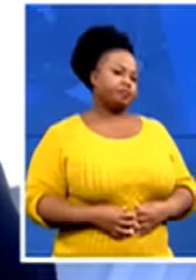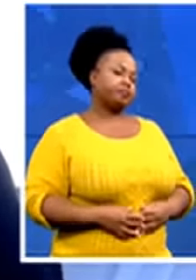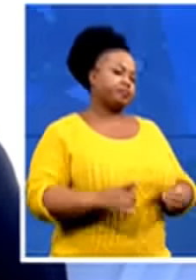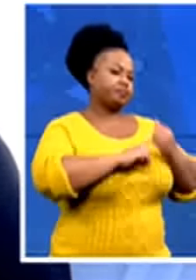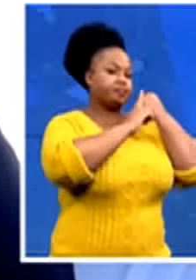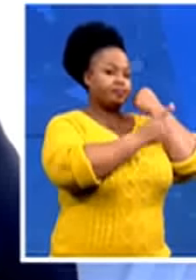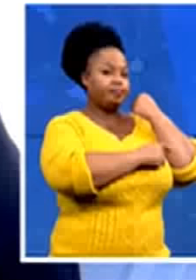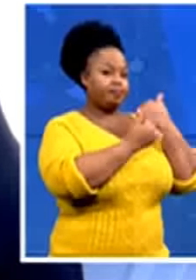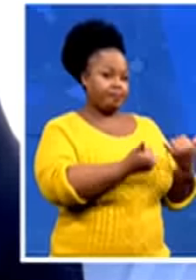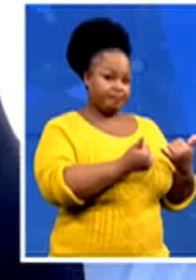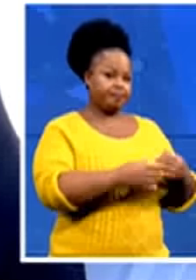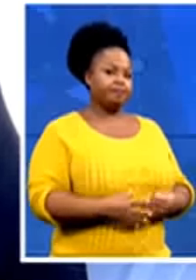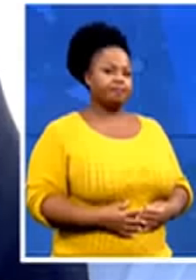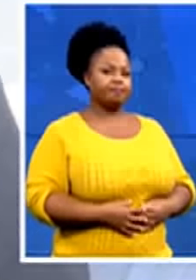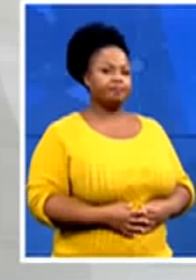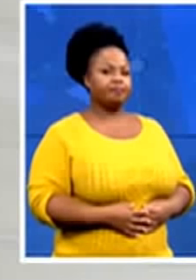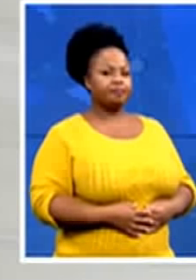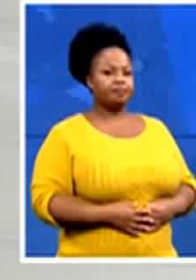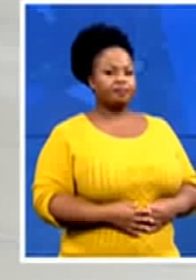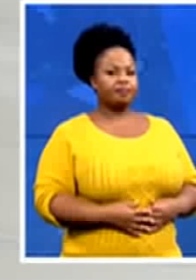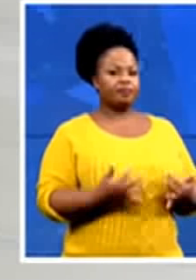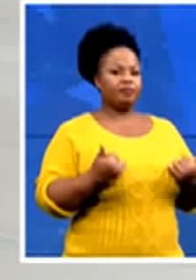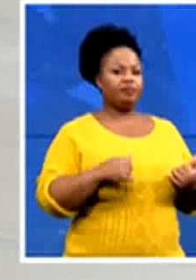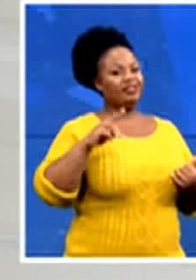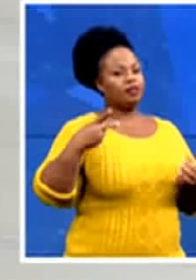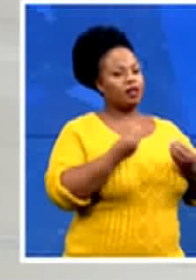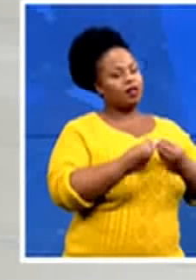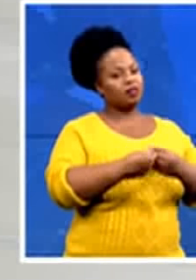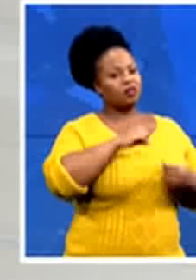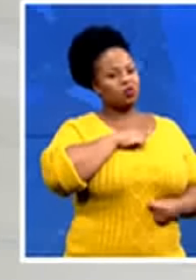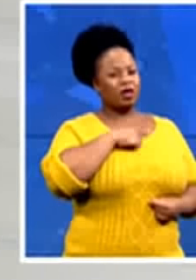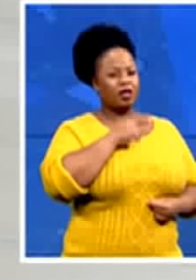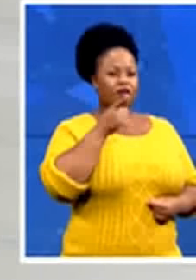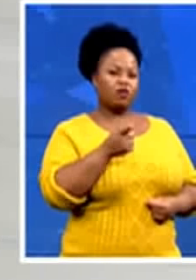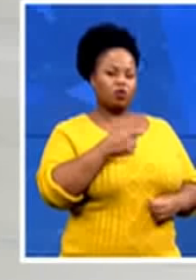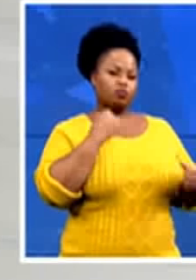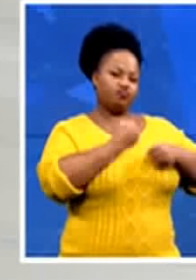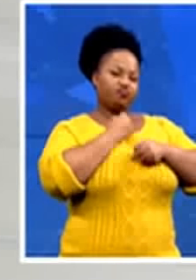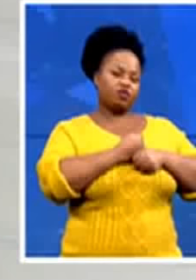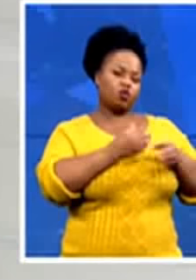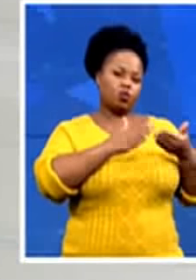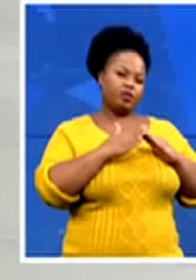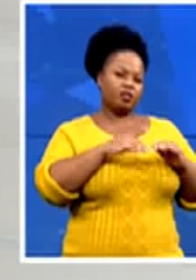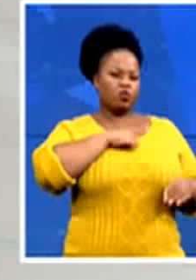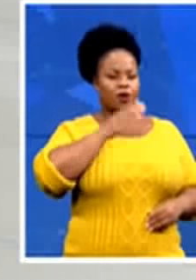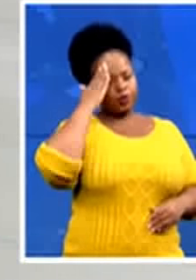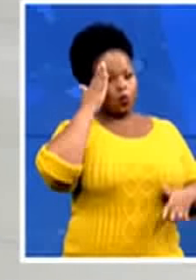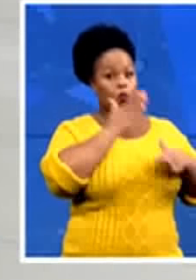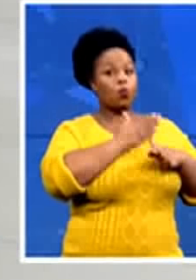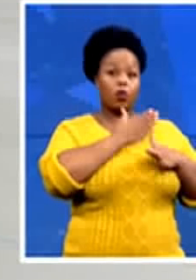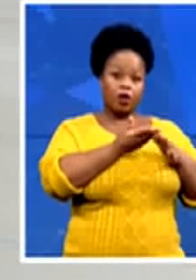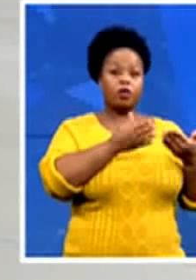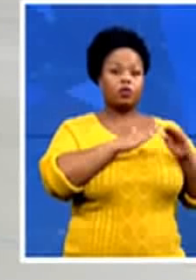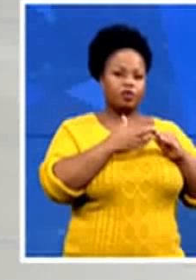entombela okunye lana ngokusebenza njengomphakathi siyazi ukuthi usebenza kakhulu futhi namakhosi njengomuntu